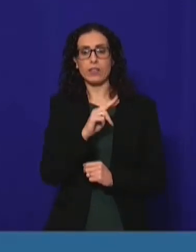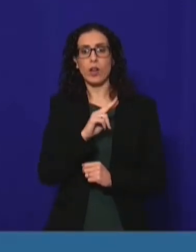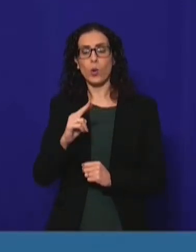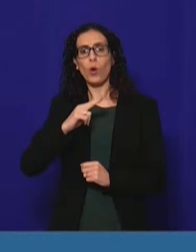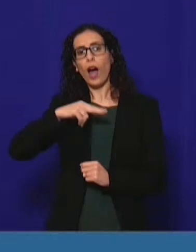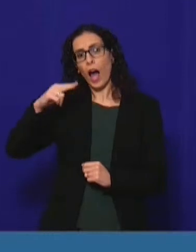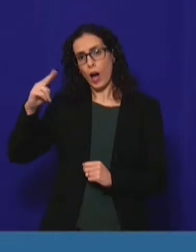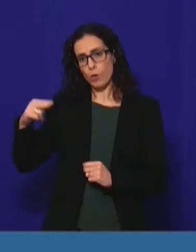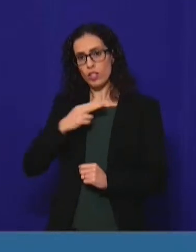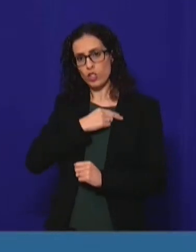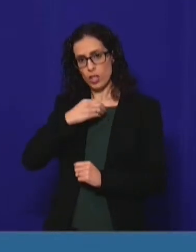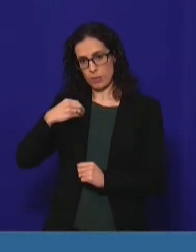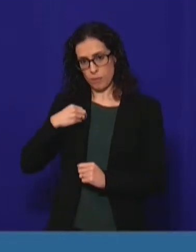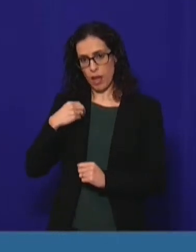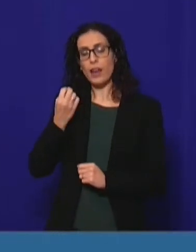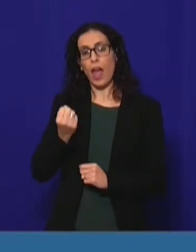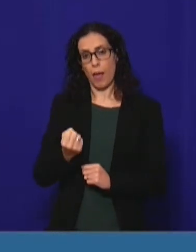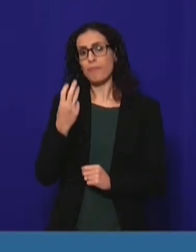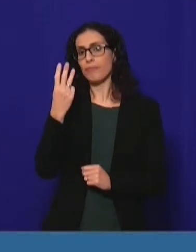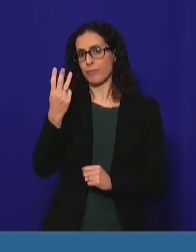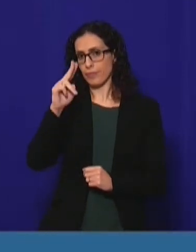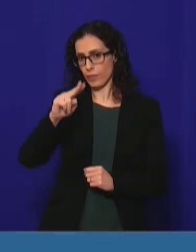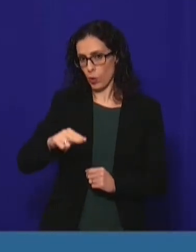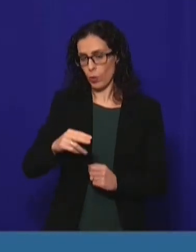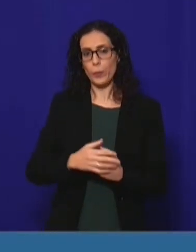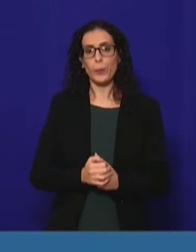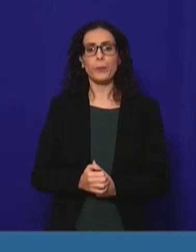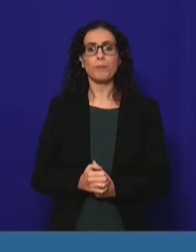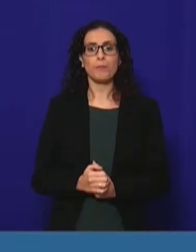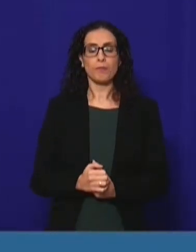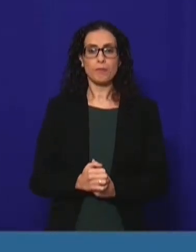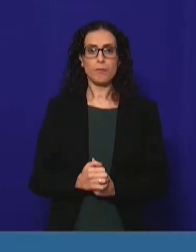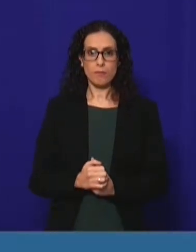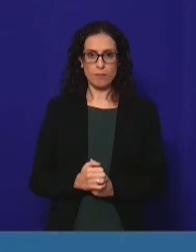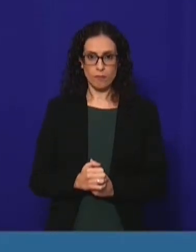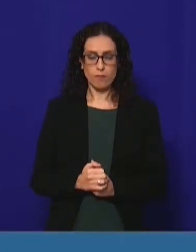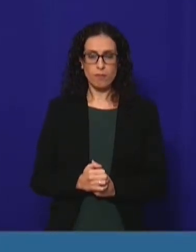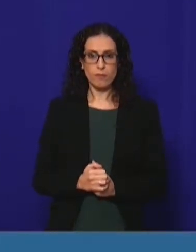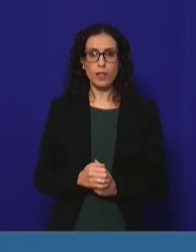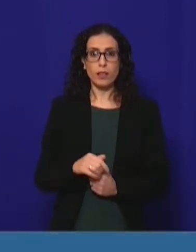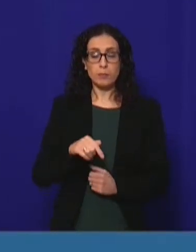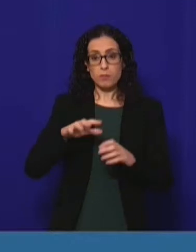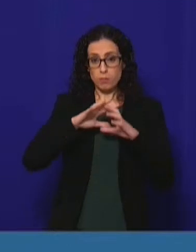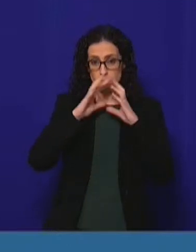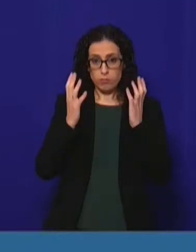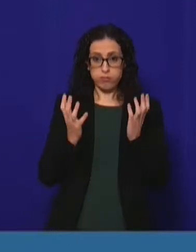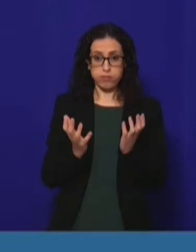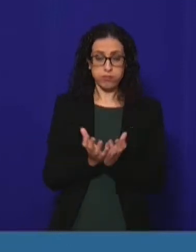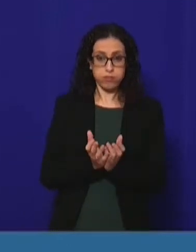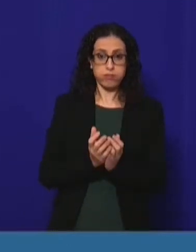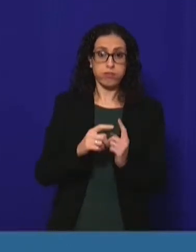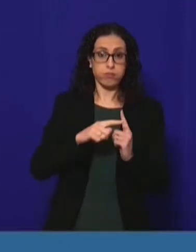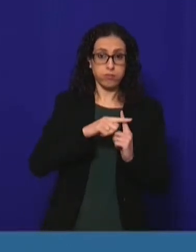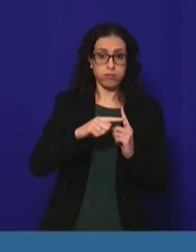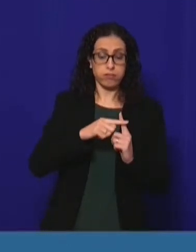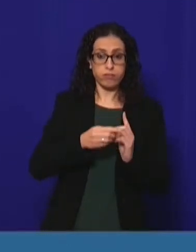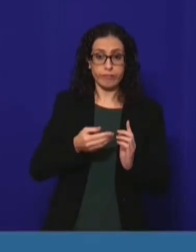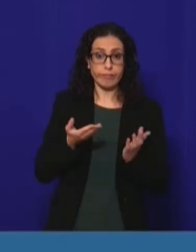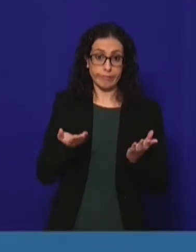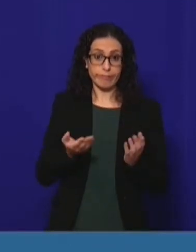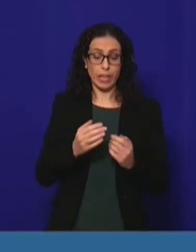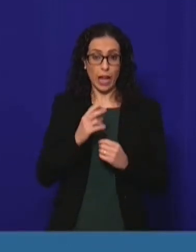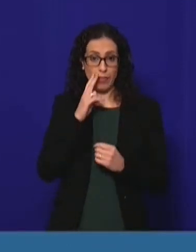persuni oħrajn. Bħalma dejjem naraw it-total tal-każijiet bħalma kien mistenni huwa li